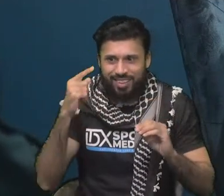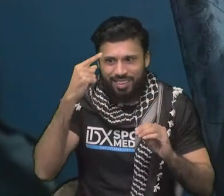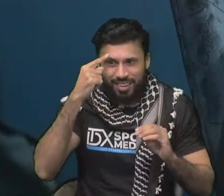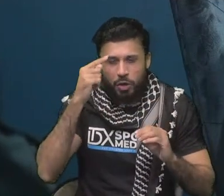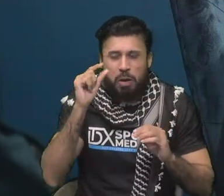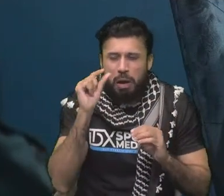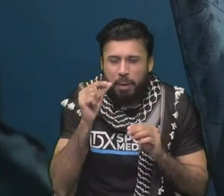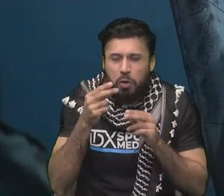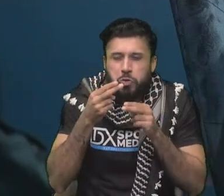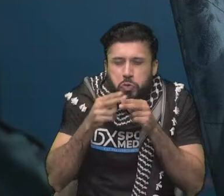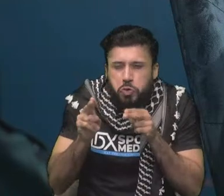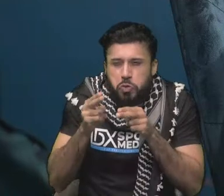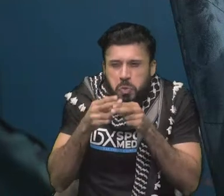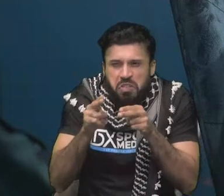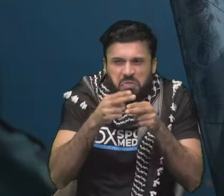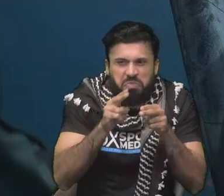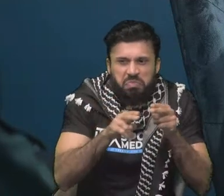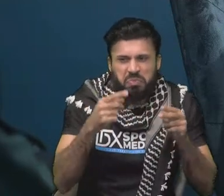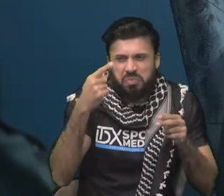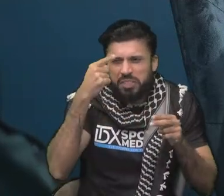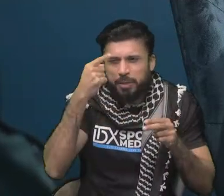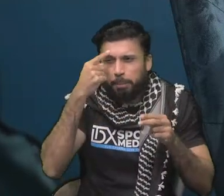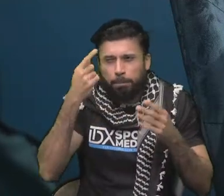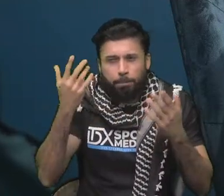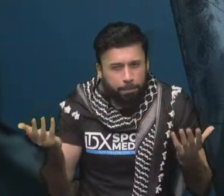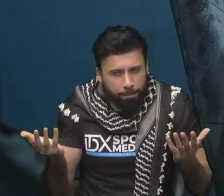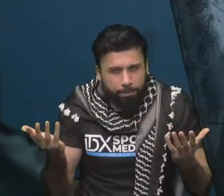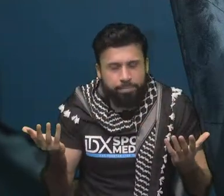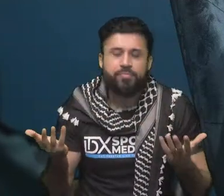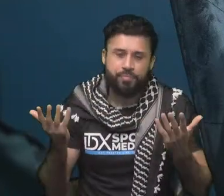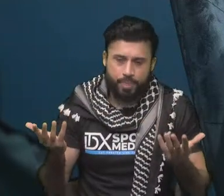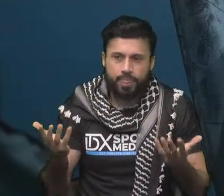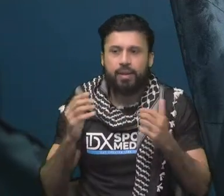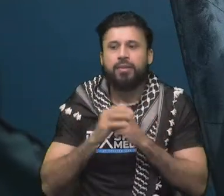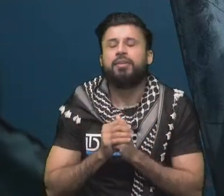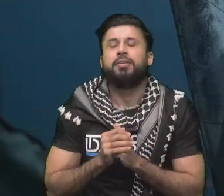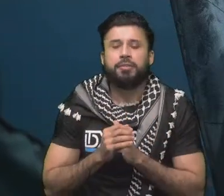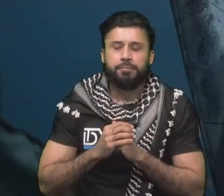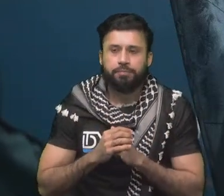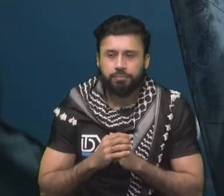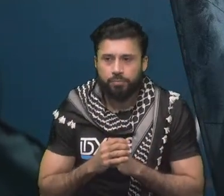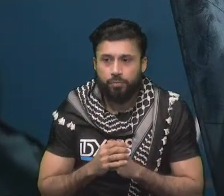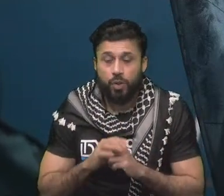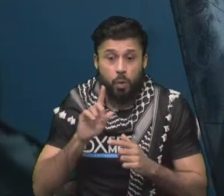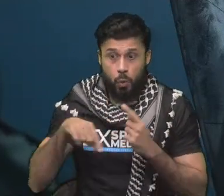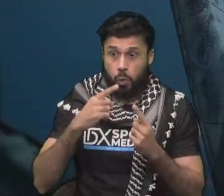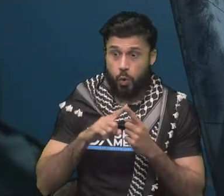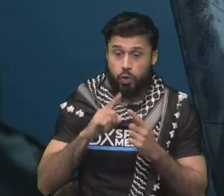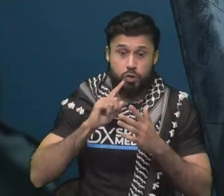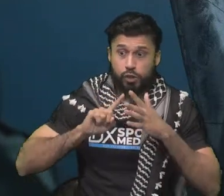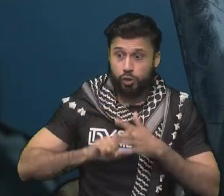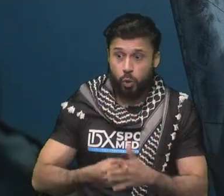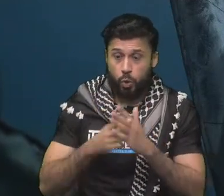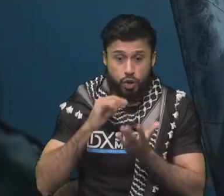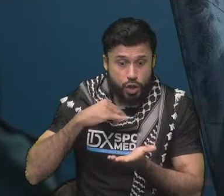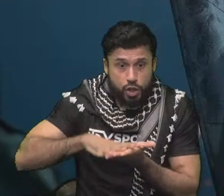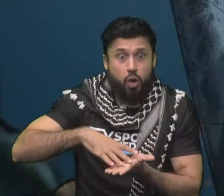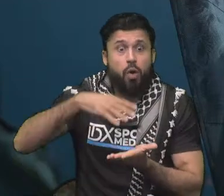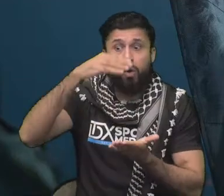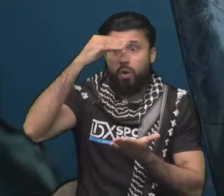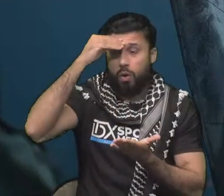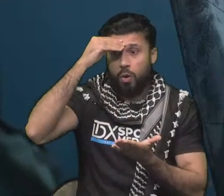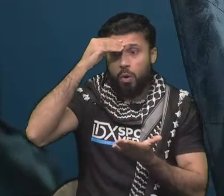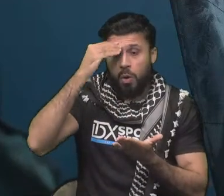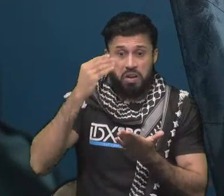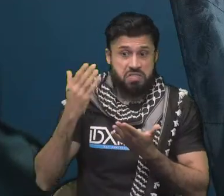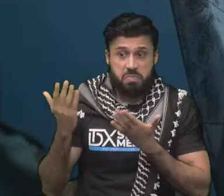تكبر. When you enter the first span, it breeds arrogance. Why is that? Because, oh, I heard from the Sheikh, or